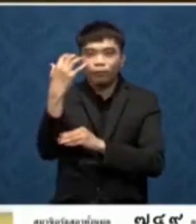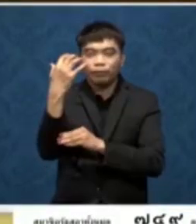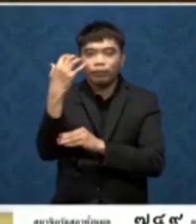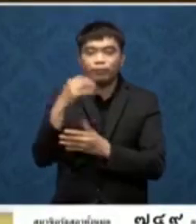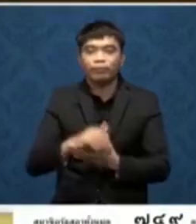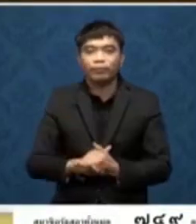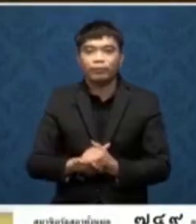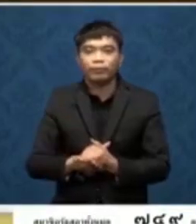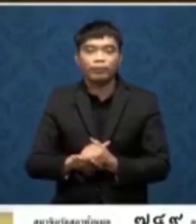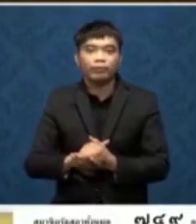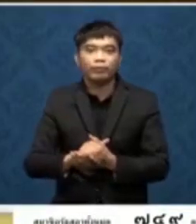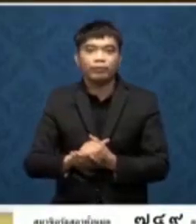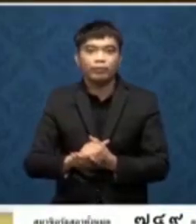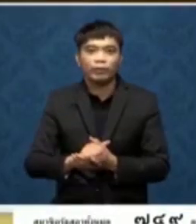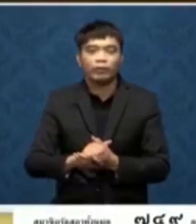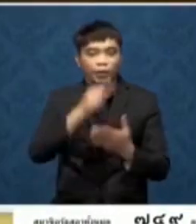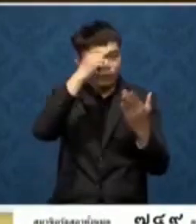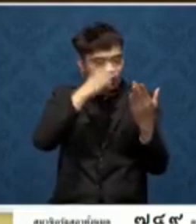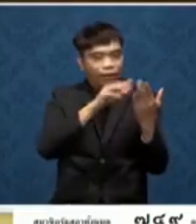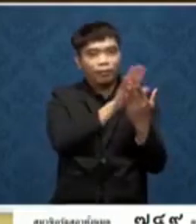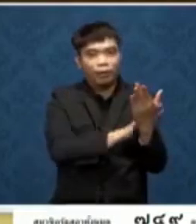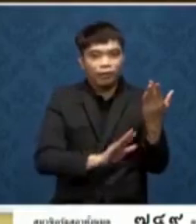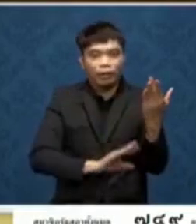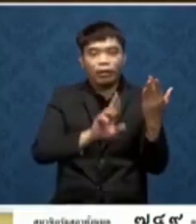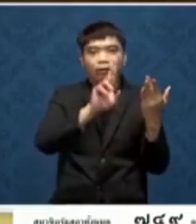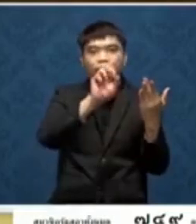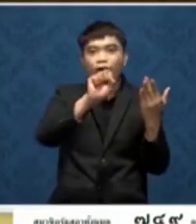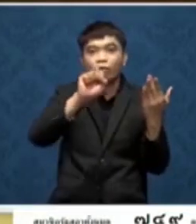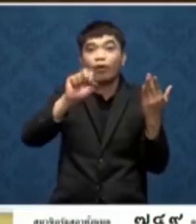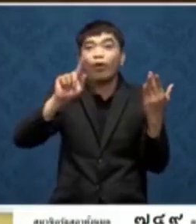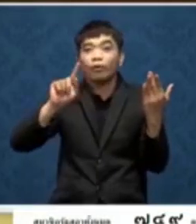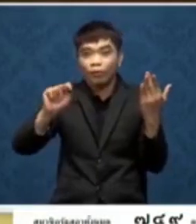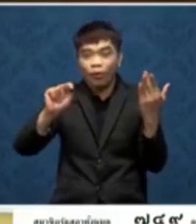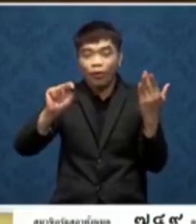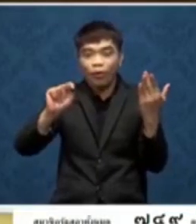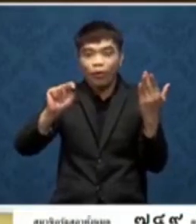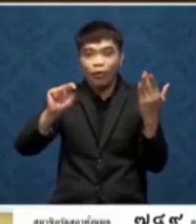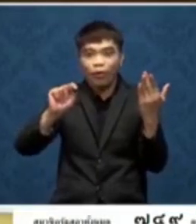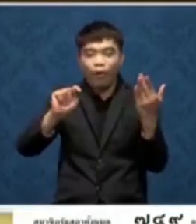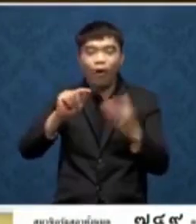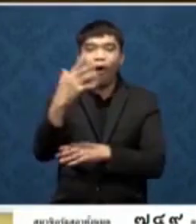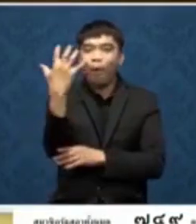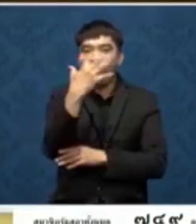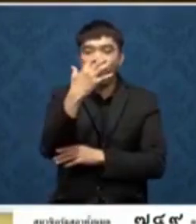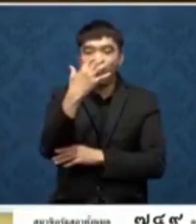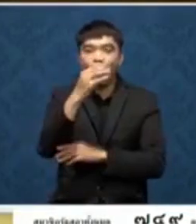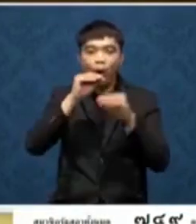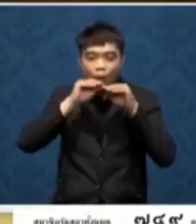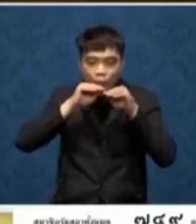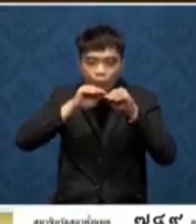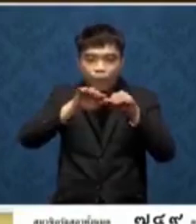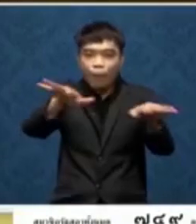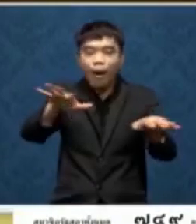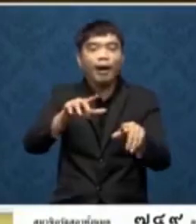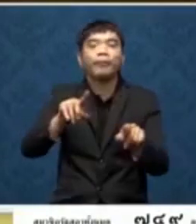และแพร่ภาพสาธารณะของประเทศไทยสสท.นะครับได้ร่วมถ่ายทอดสดในการประชุมในครั้